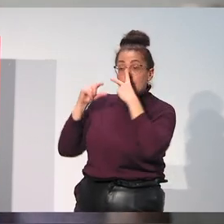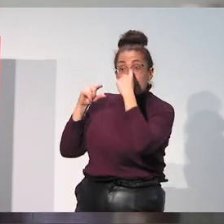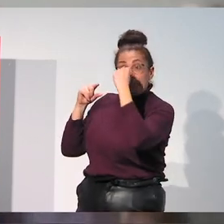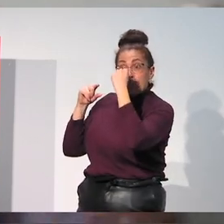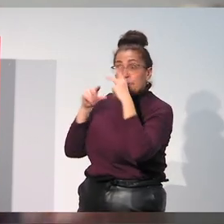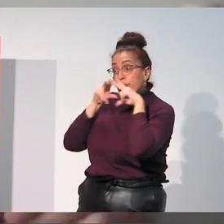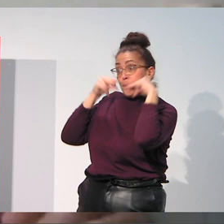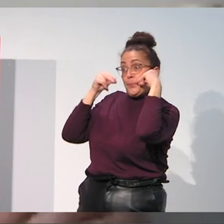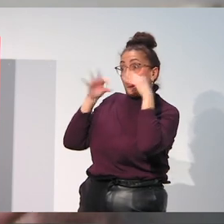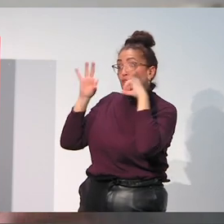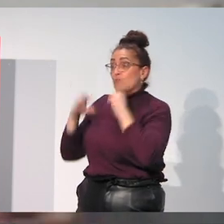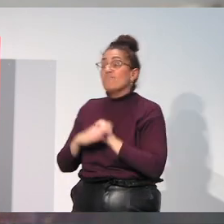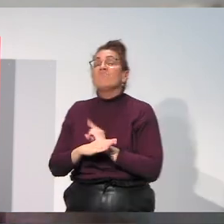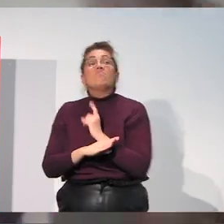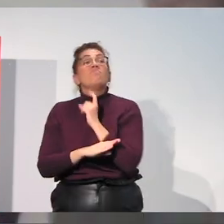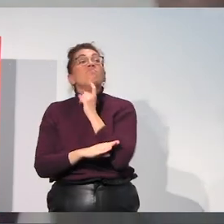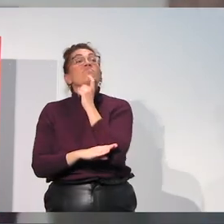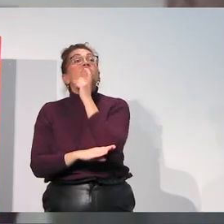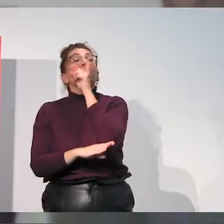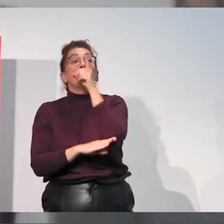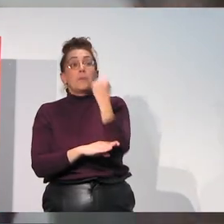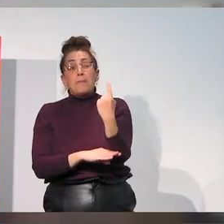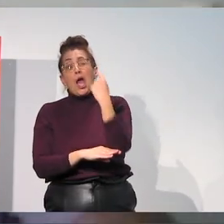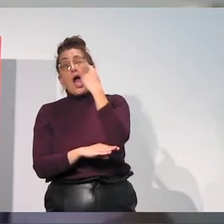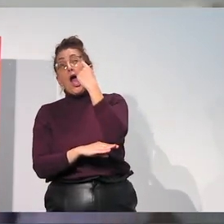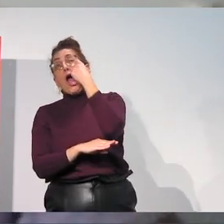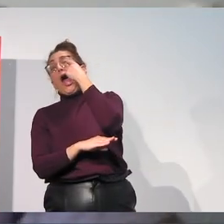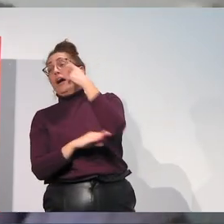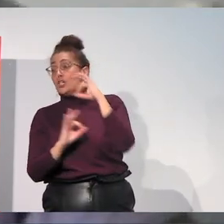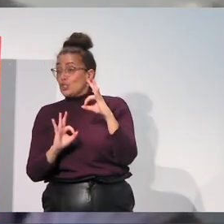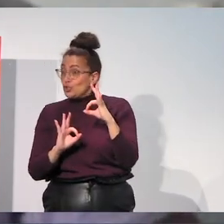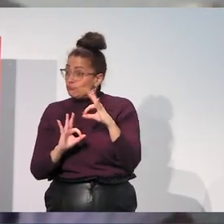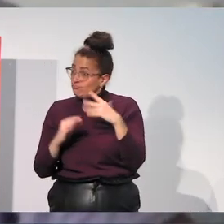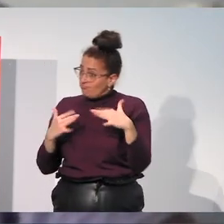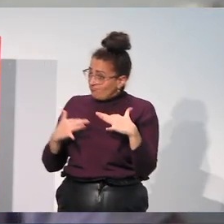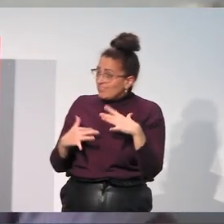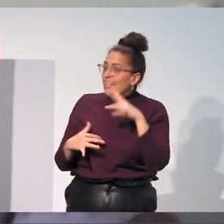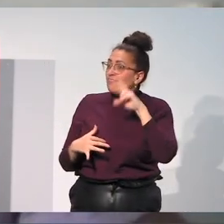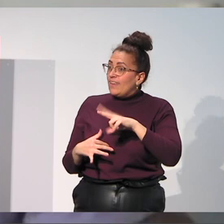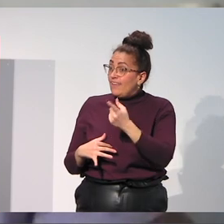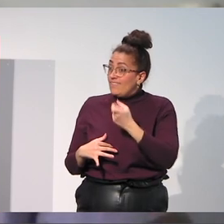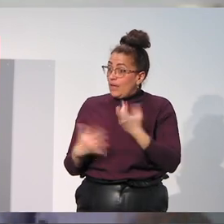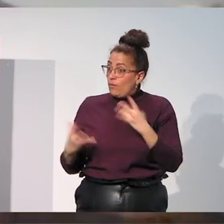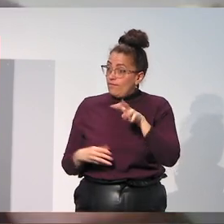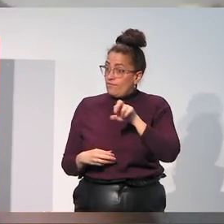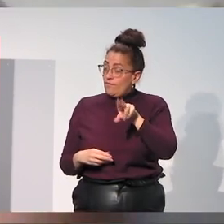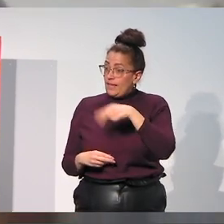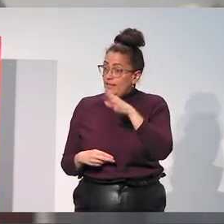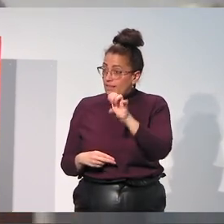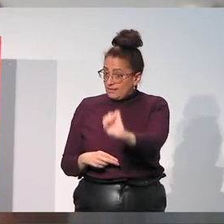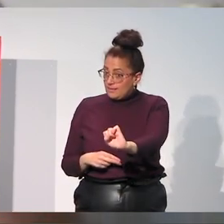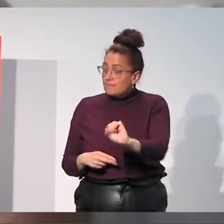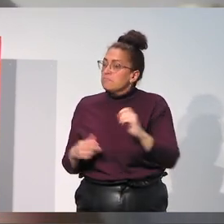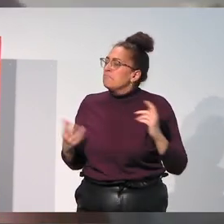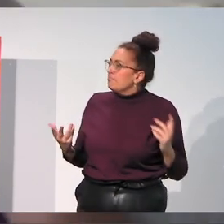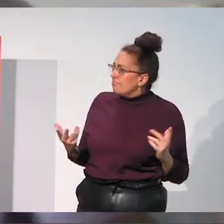fusée qui arrive, non, le rendant borgne. Et on a déjà cette Lune-là, et ceci a été inspiré par la lecture de Jules Verne. Et petit à petit, le chemin